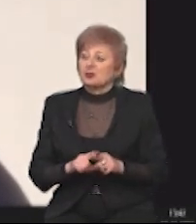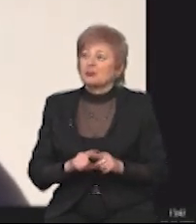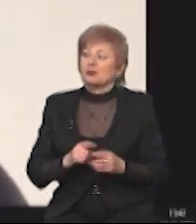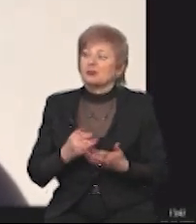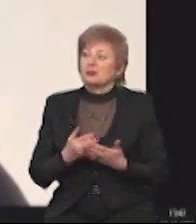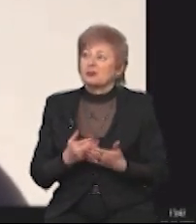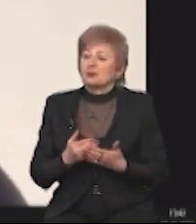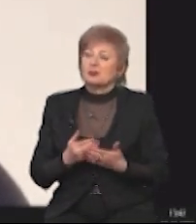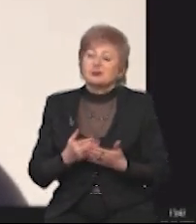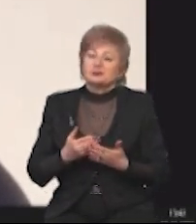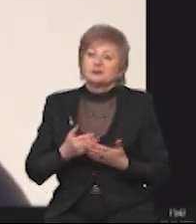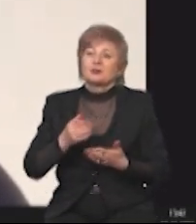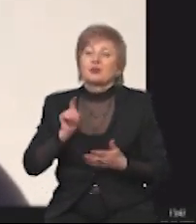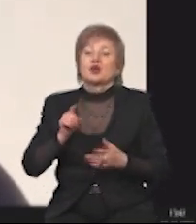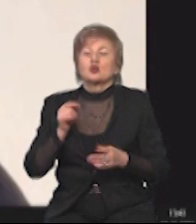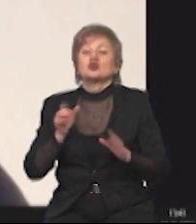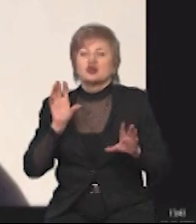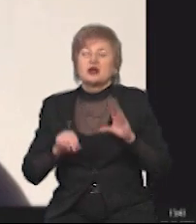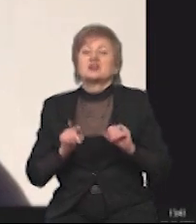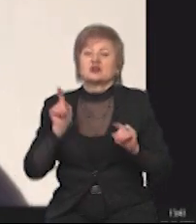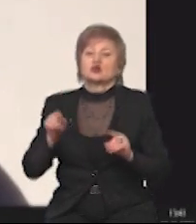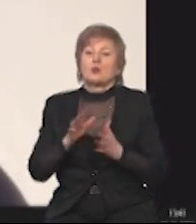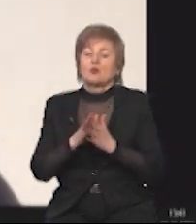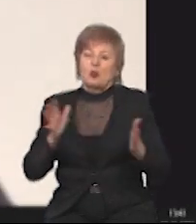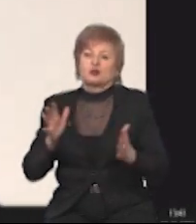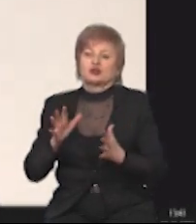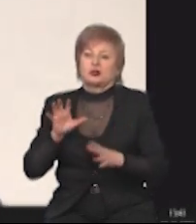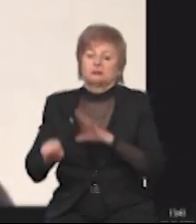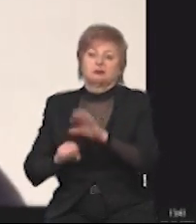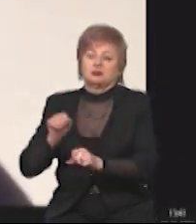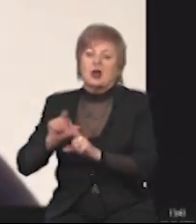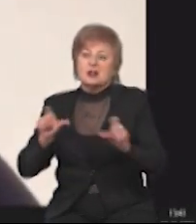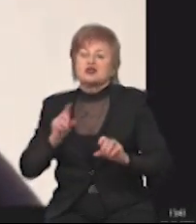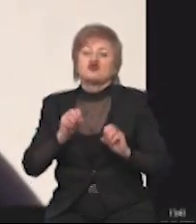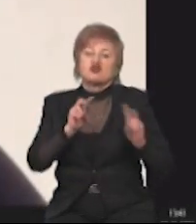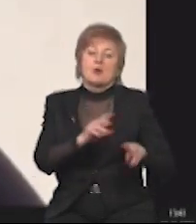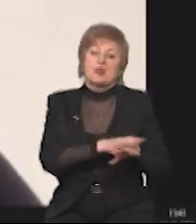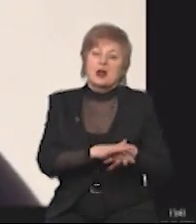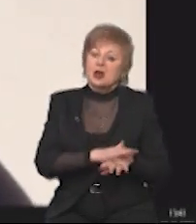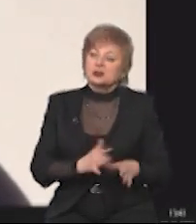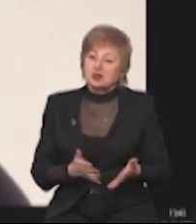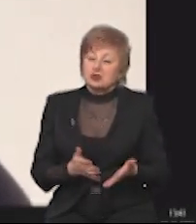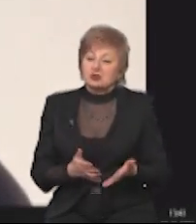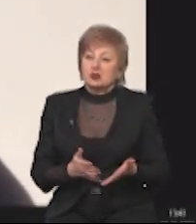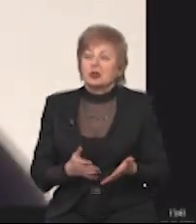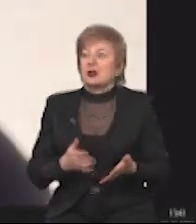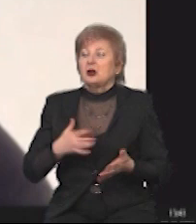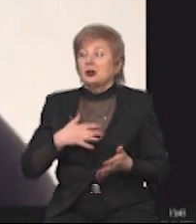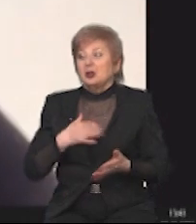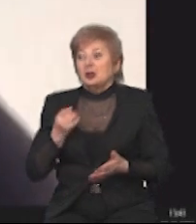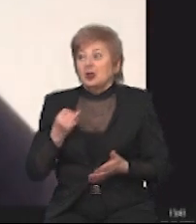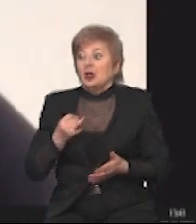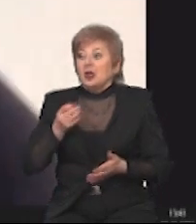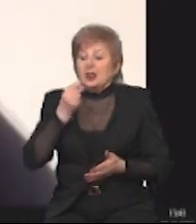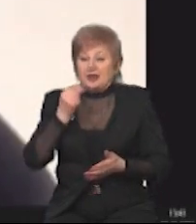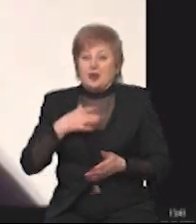конечного потребителя через большее количество рук. Вот. При такой системе сокращается сама цепочка, и